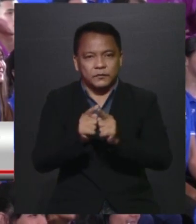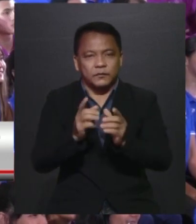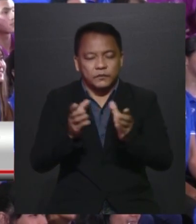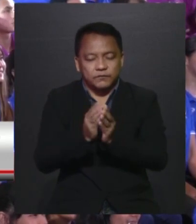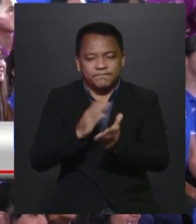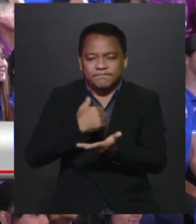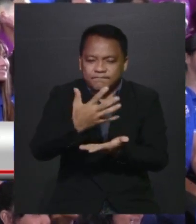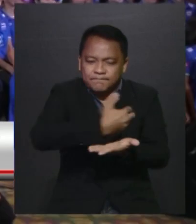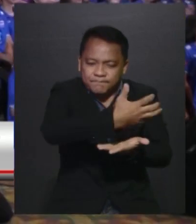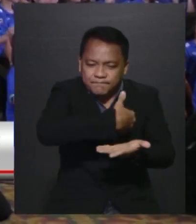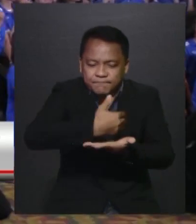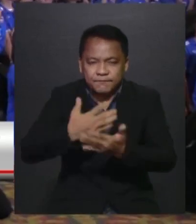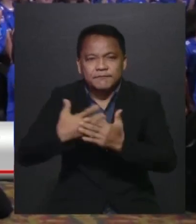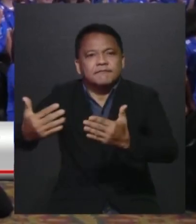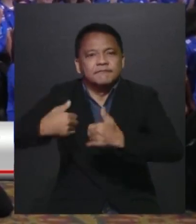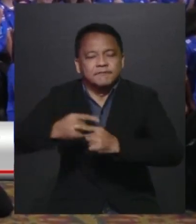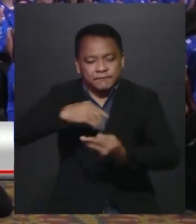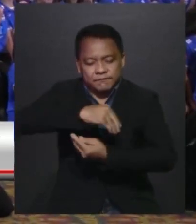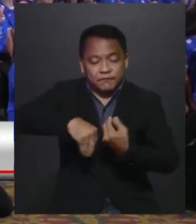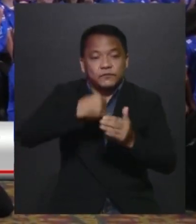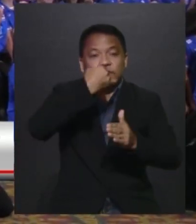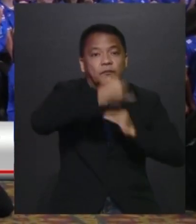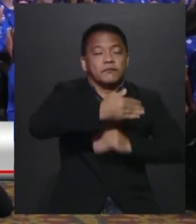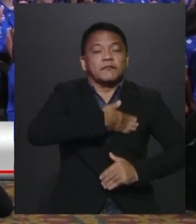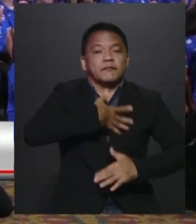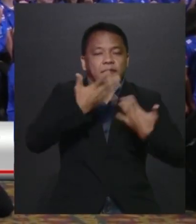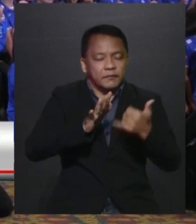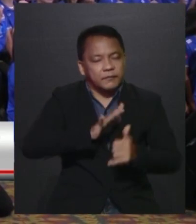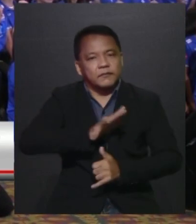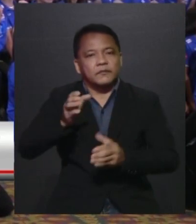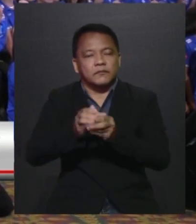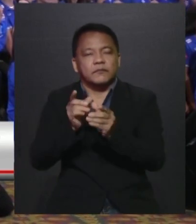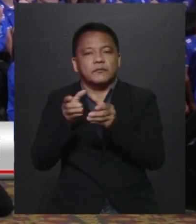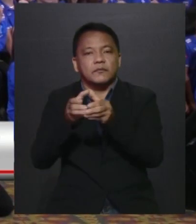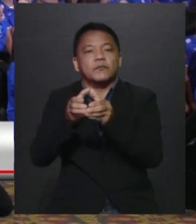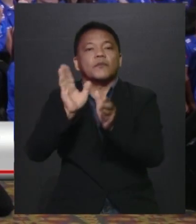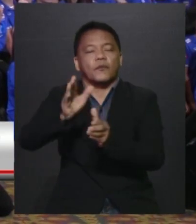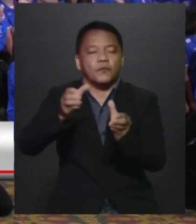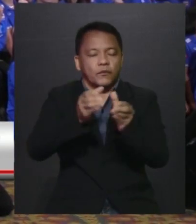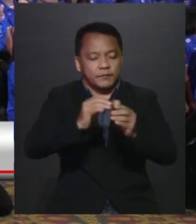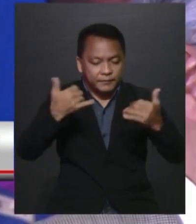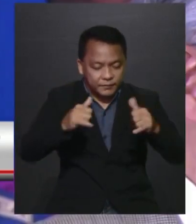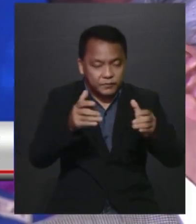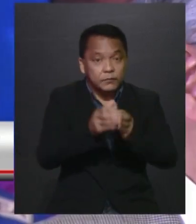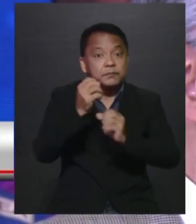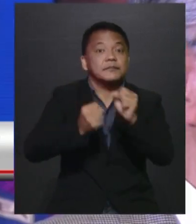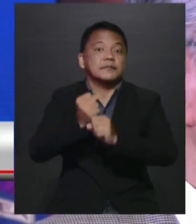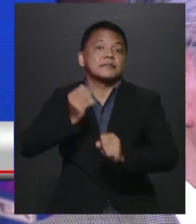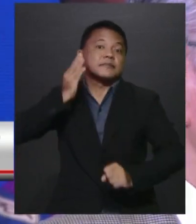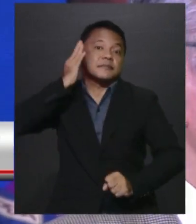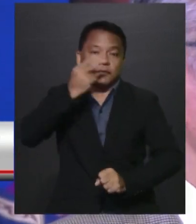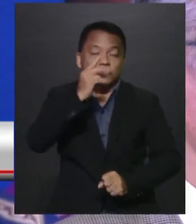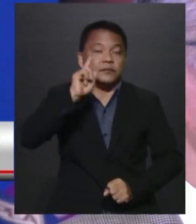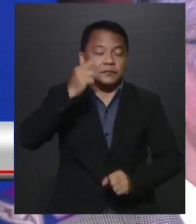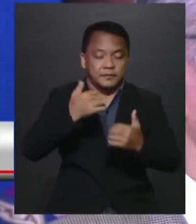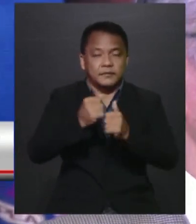อบโกยแล้วกันการสร้างรายได้นะคะ หลังจากหมดภารกิจทีมชาติก็กลับไปต้นสังกัดสโมสรไปเล่นแล้วก็เดี๋ยวปีหน้าว่ากันใหม่กับ